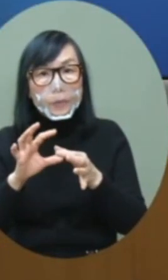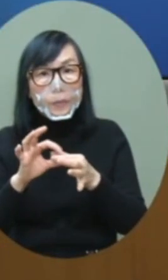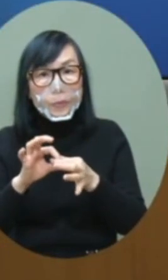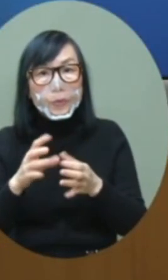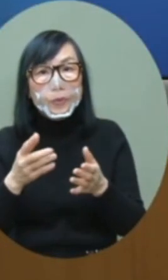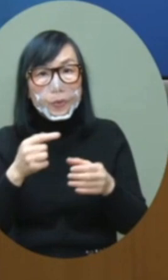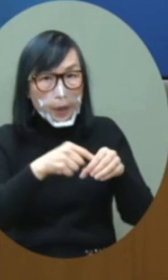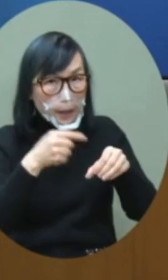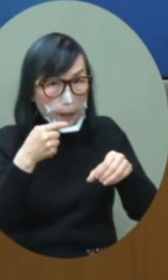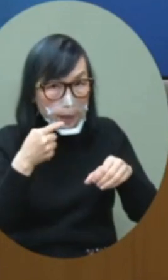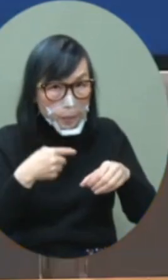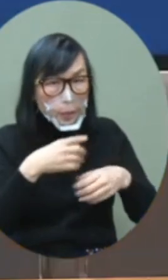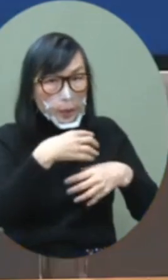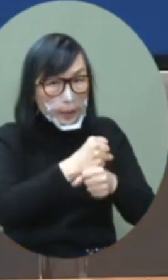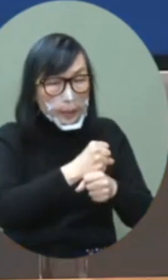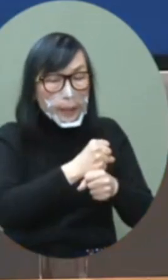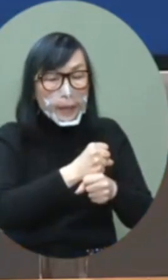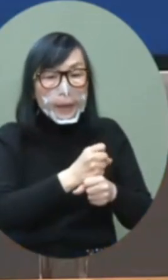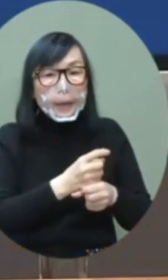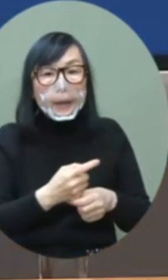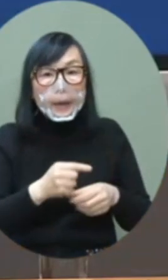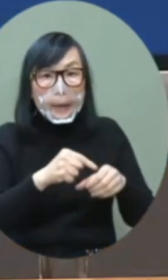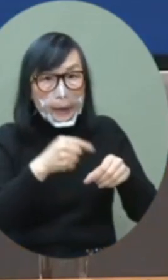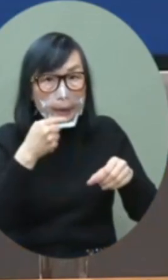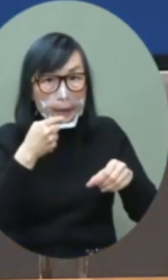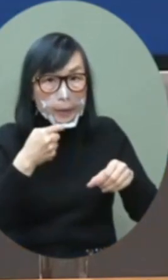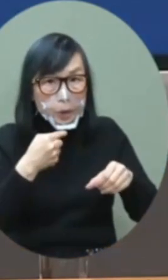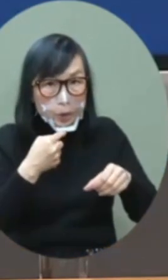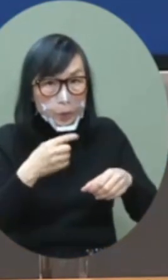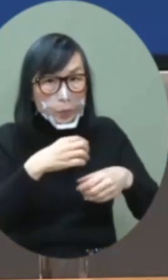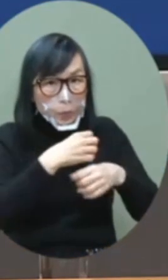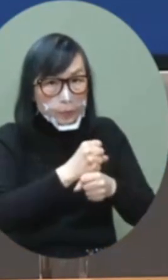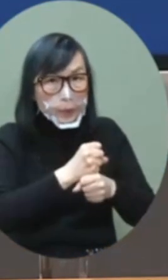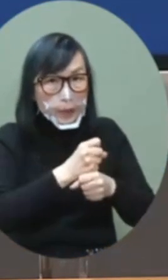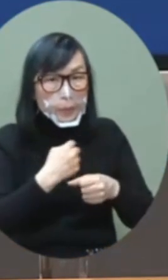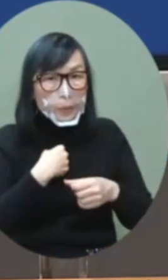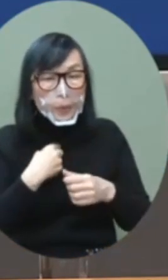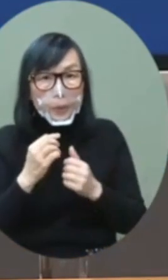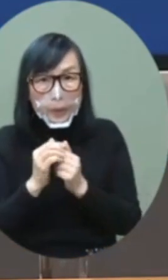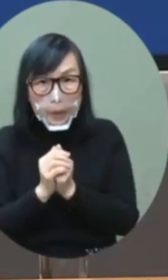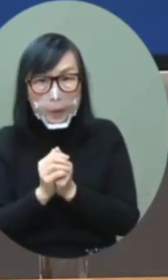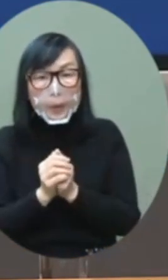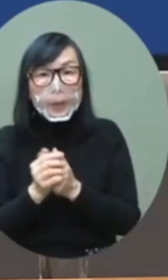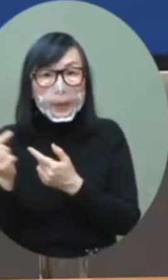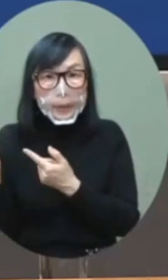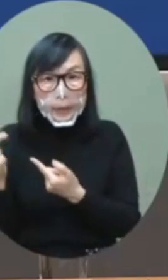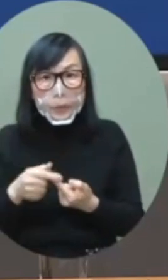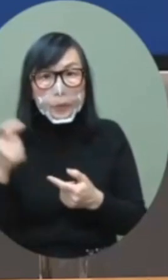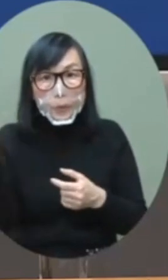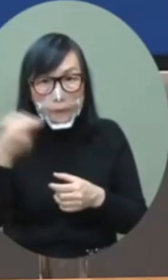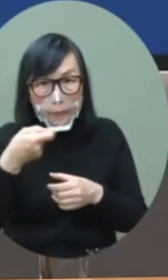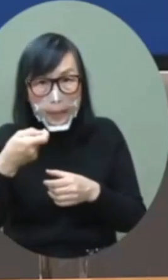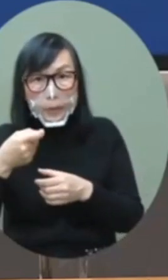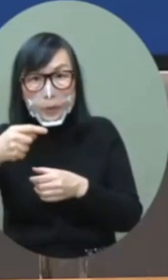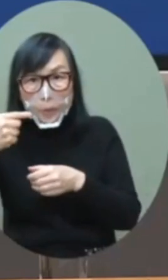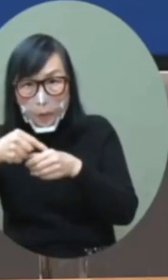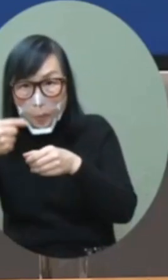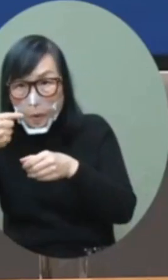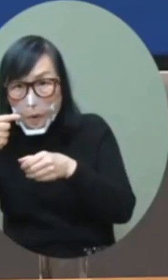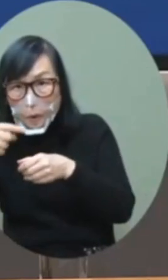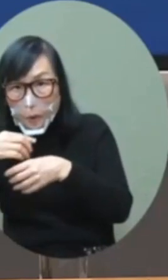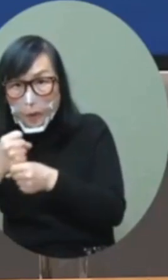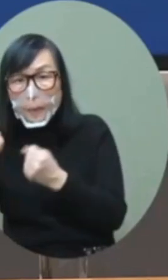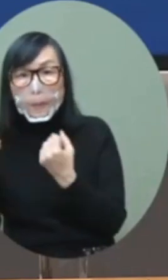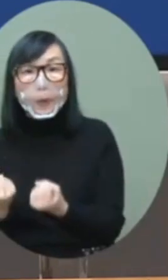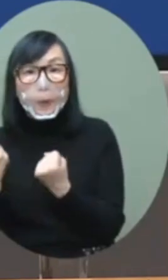嘅核酸檢測嚇。核酸檢測嘅需求當然隨住快速抗原檢測嘅普